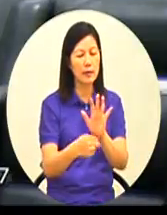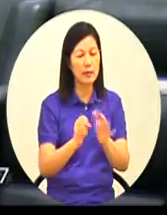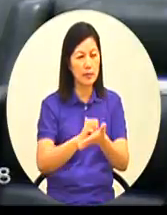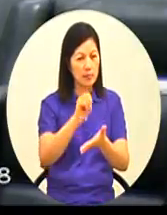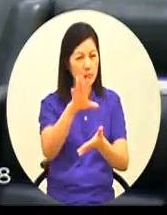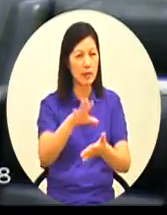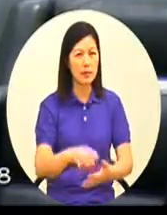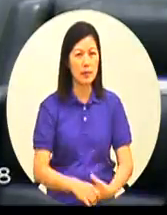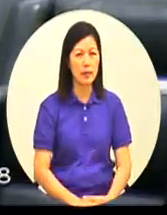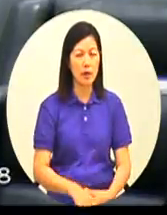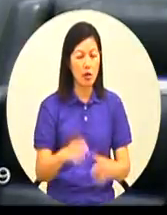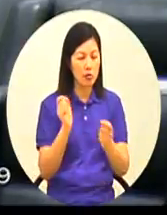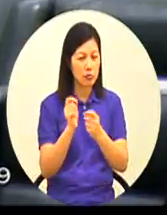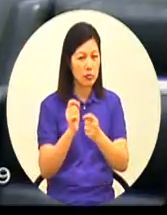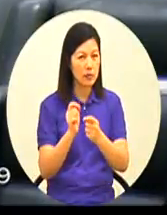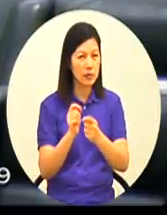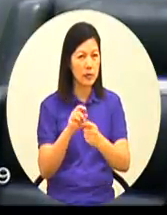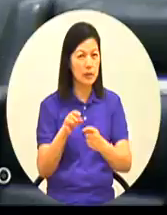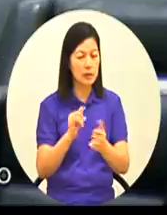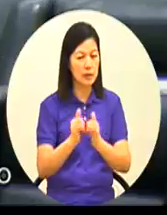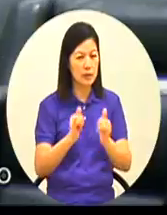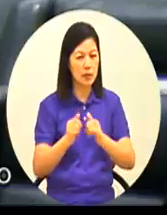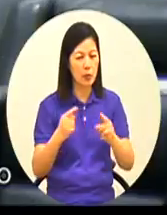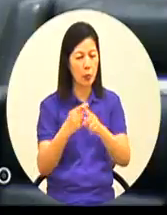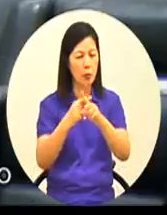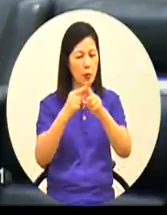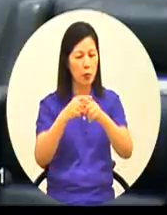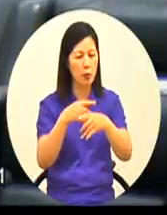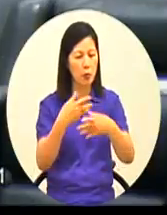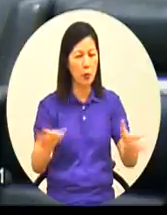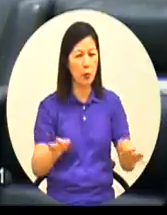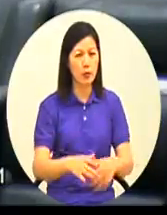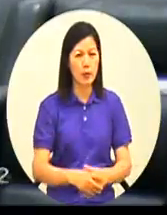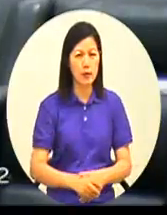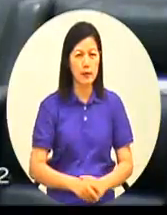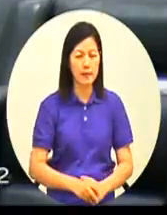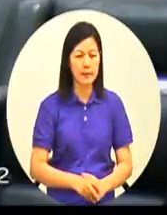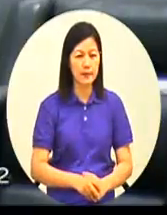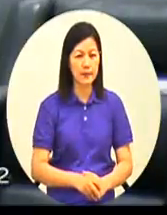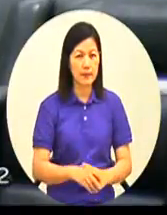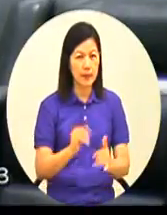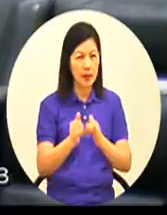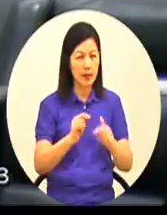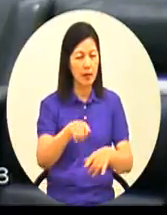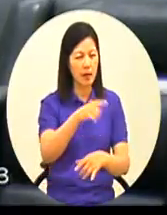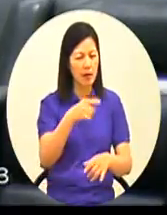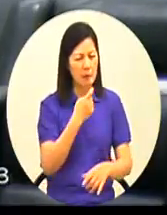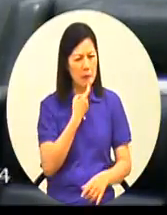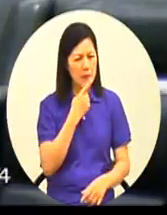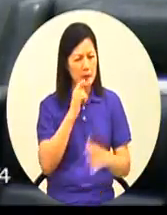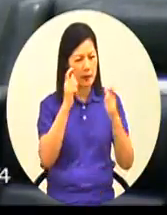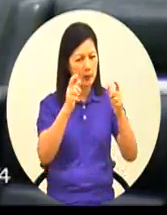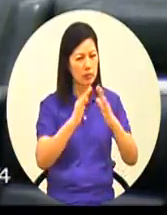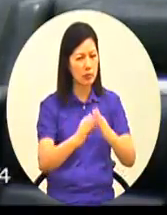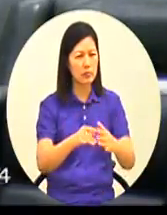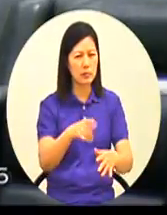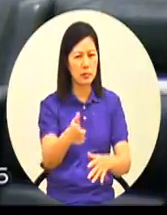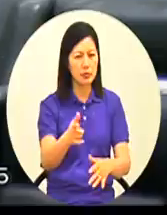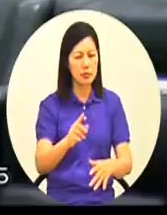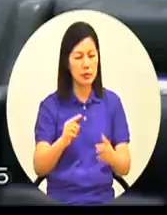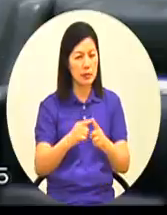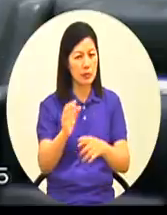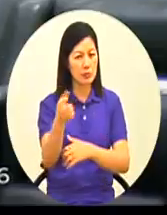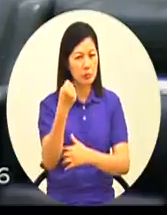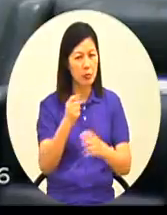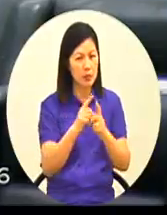尤其最近这么多个社会争议的事件，那很多人都开始在质疑，难道高雄市不是一个人权的